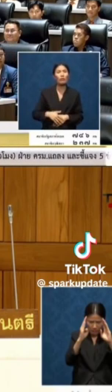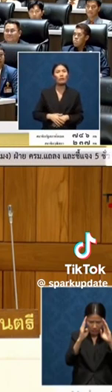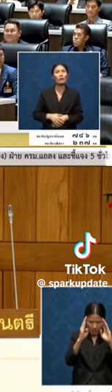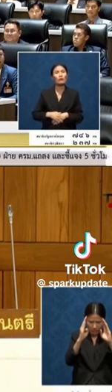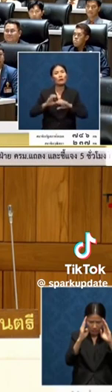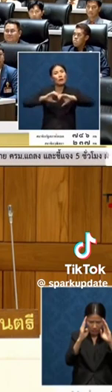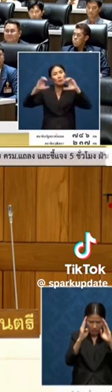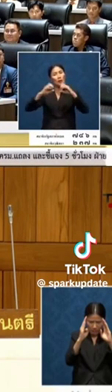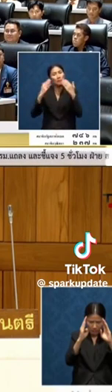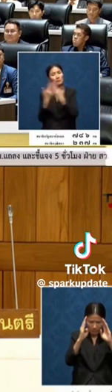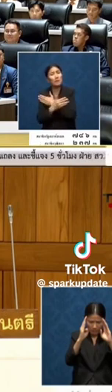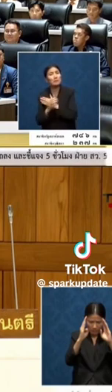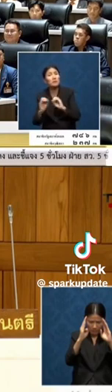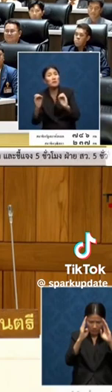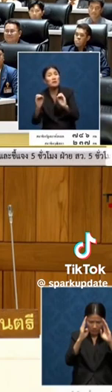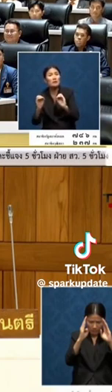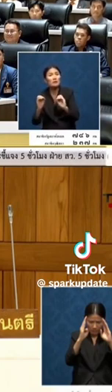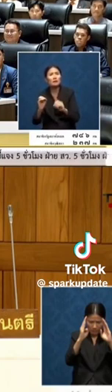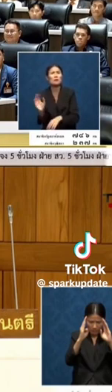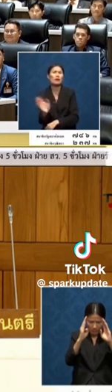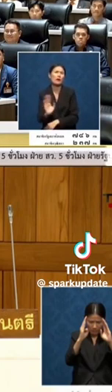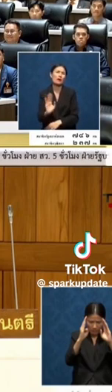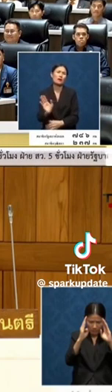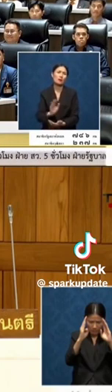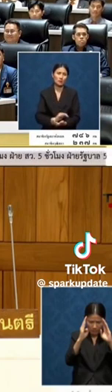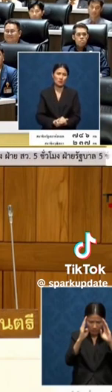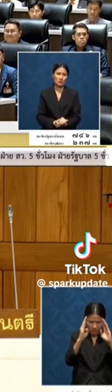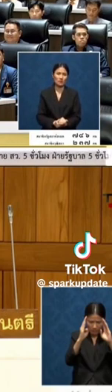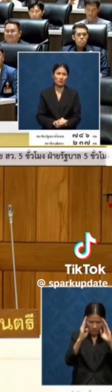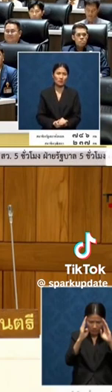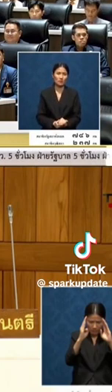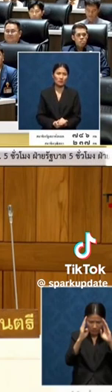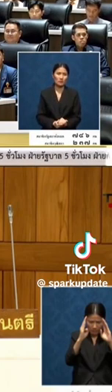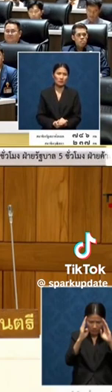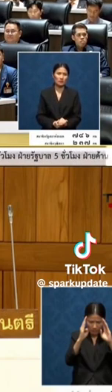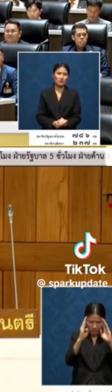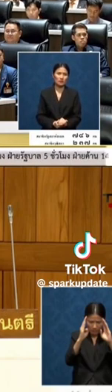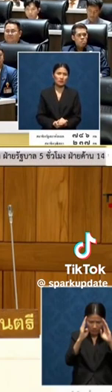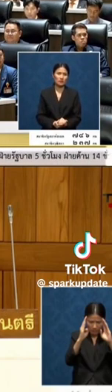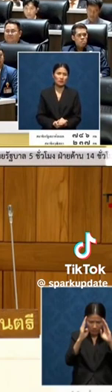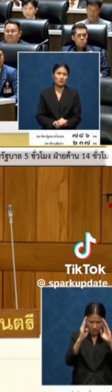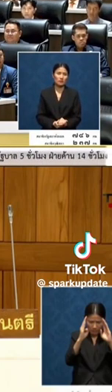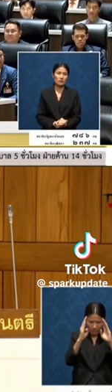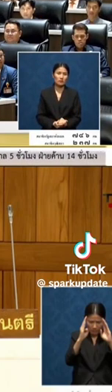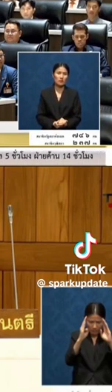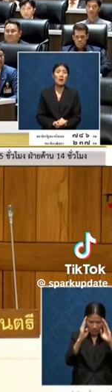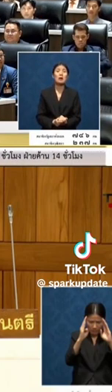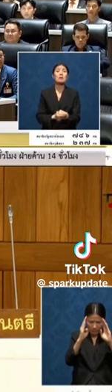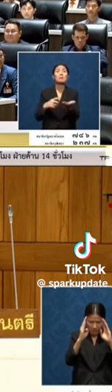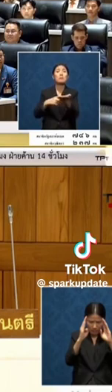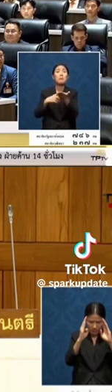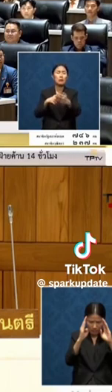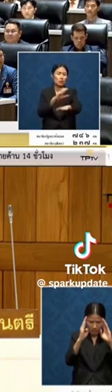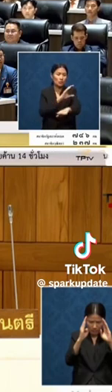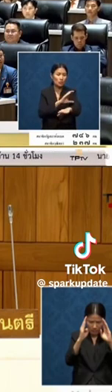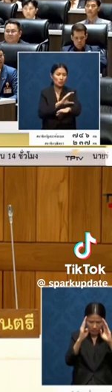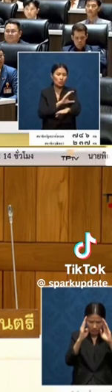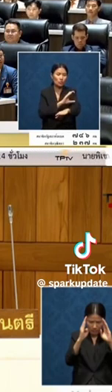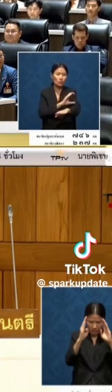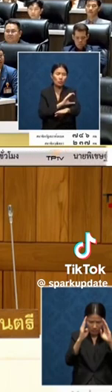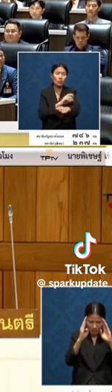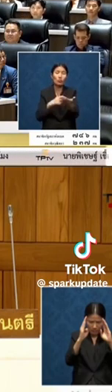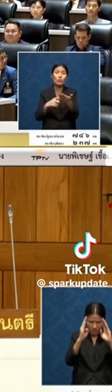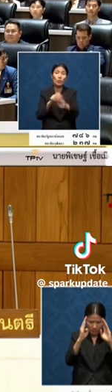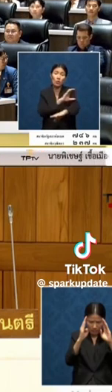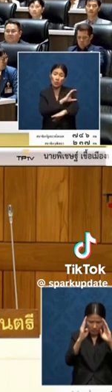ลี่ยนแปลงมันไม่ได้แต่ก็อย่าหลงทางอย่าหลงทางไปกับ20บาทตลอดสายอย่าหลงทางไปกับการ